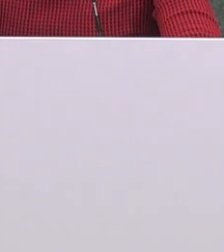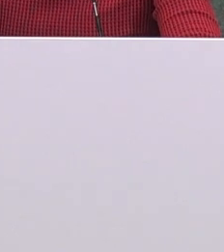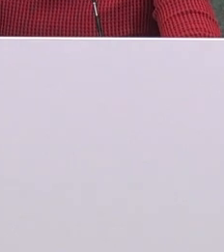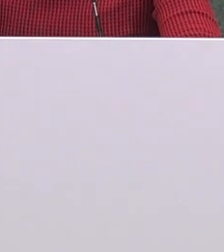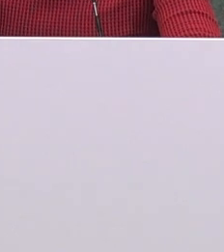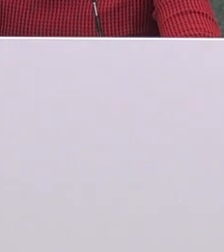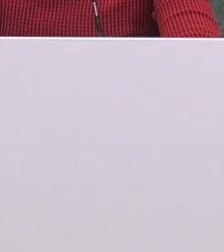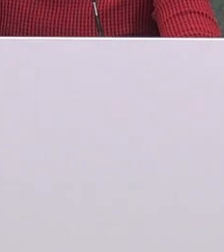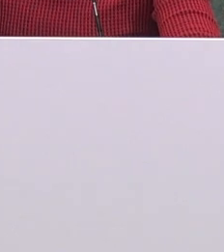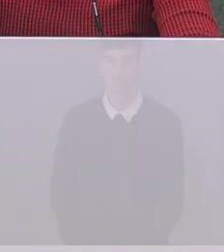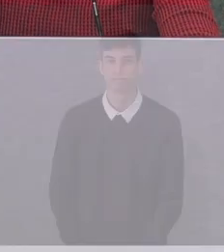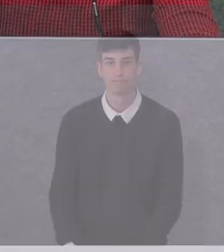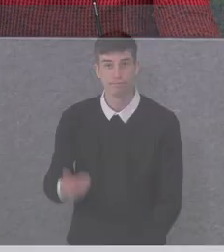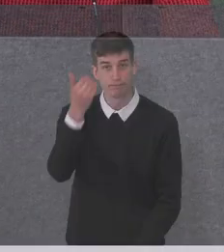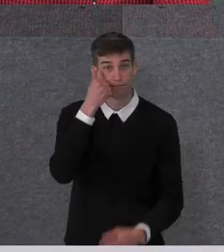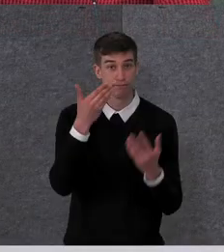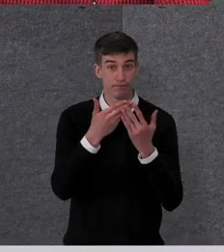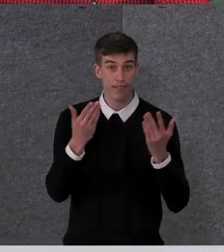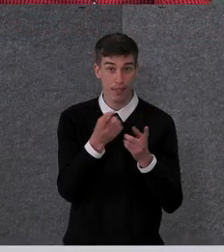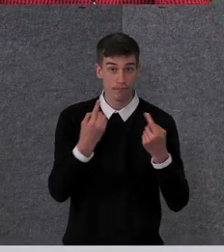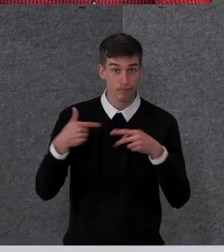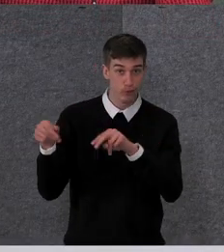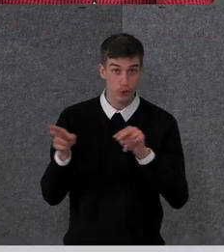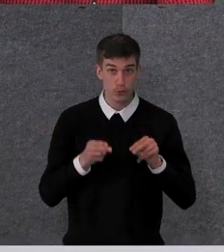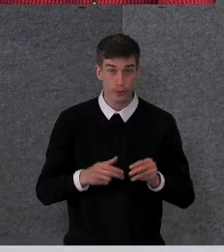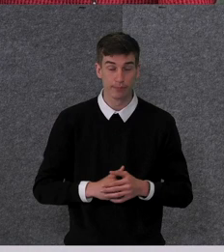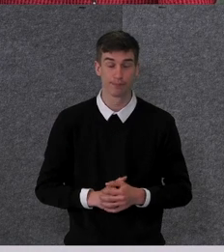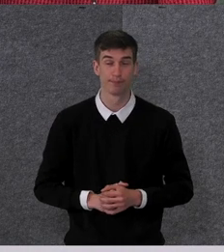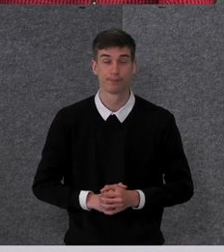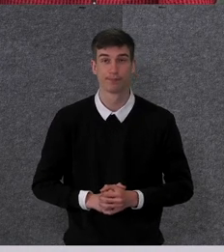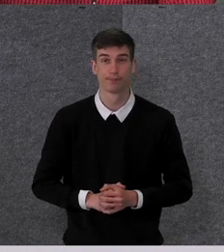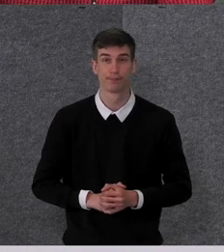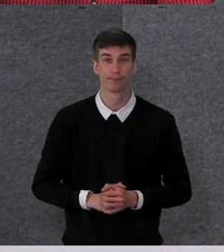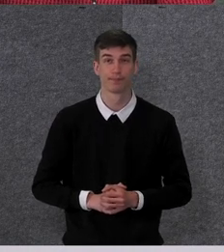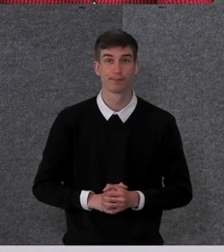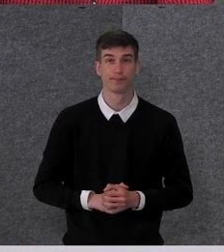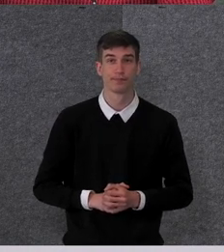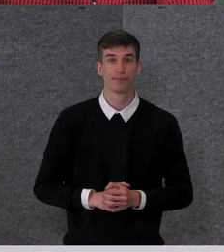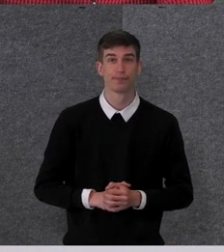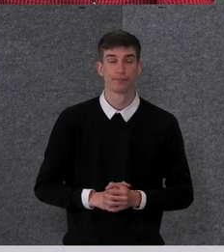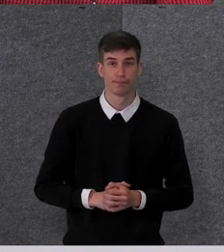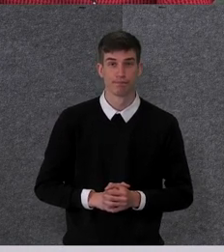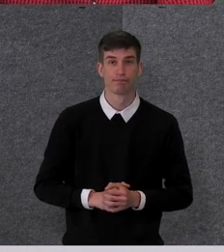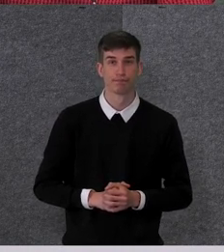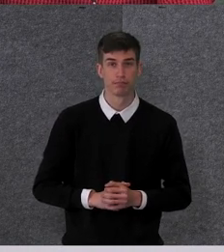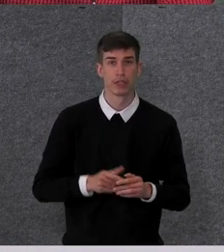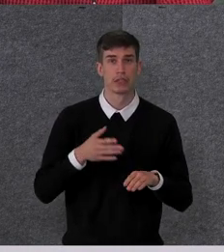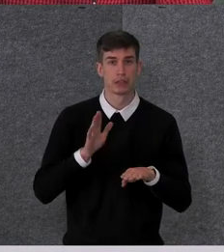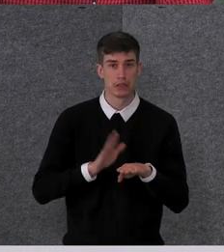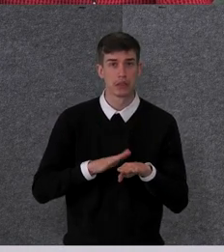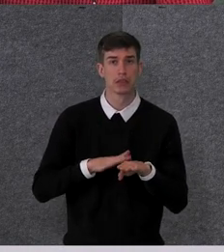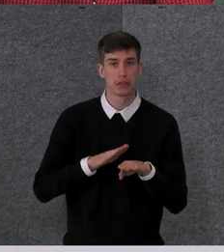Ein herzliches Willkommen zurück von uns. Wir sind mittlerweile so weit fortgeschritten